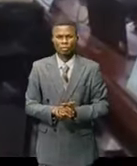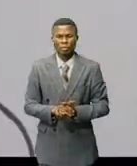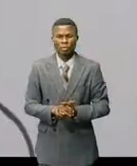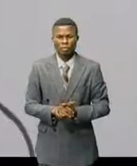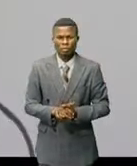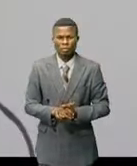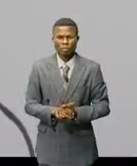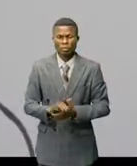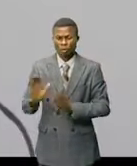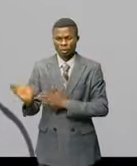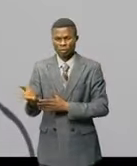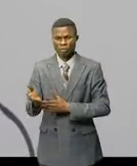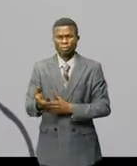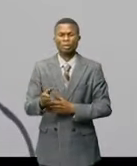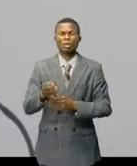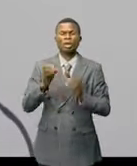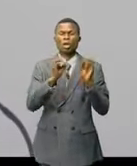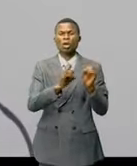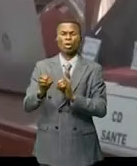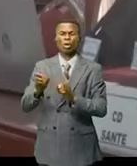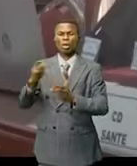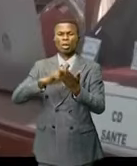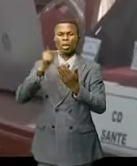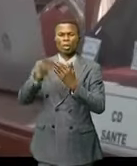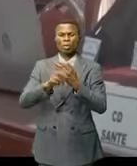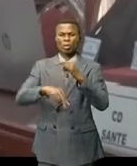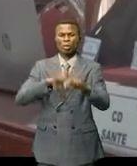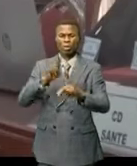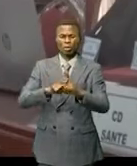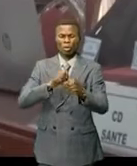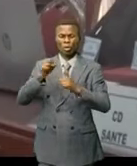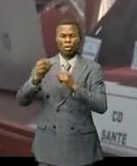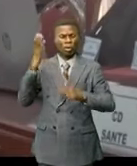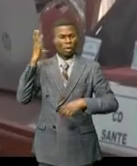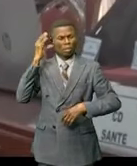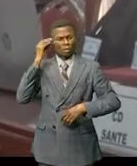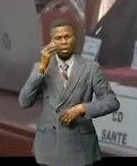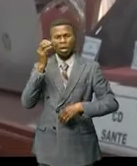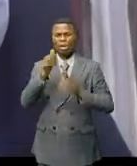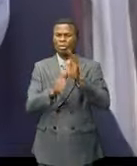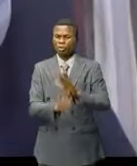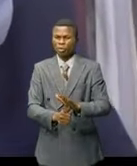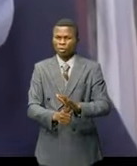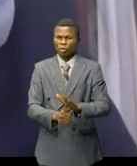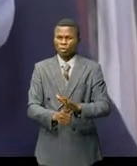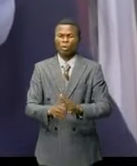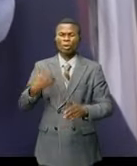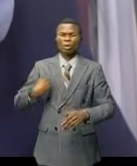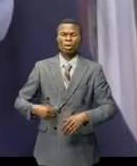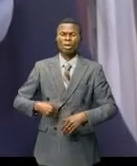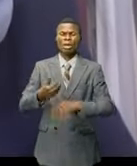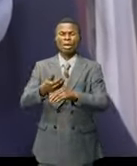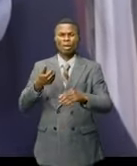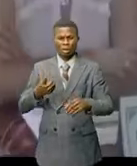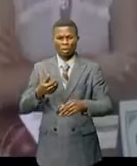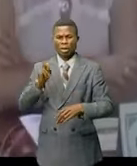Nkoloki, la matinée des plaidoyers organisée par le Programme national de lutte contre les maladies tropicales négligées à chimiothérapie préventive,